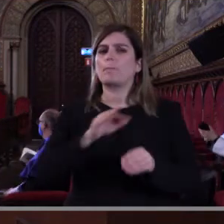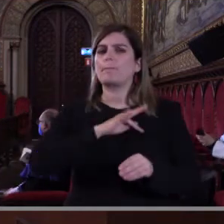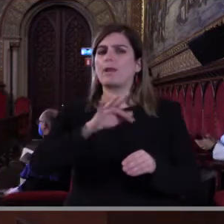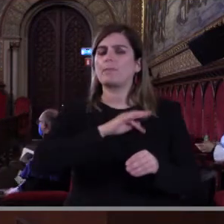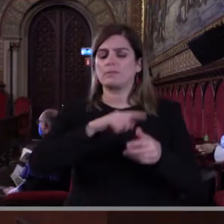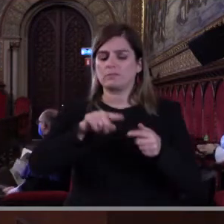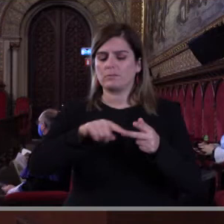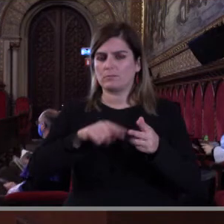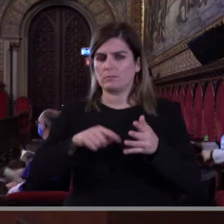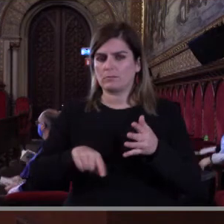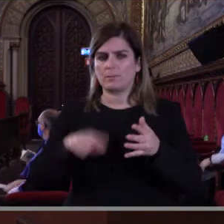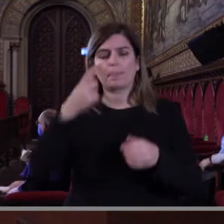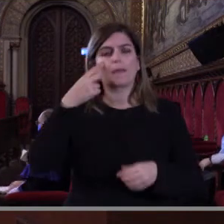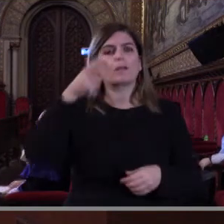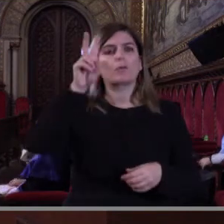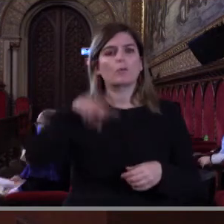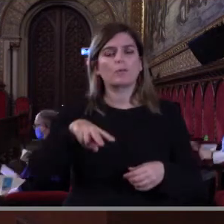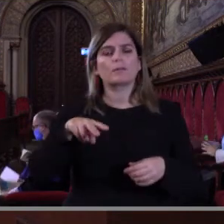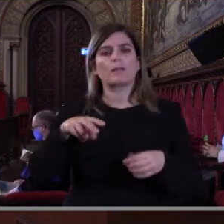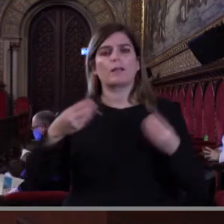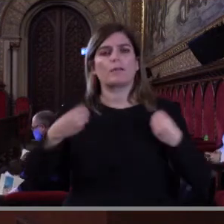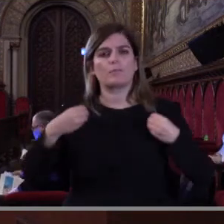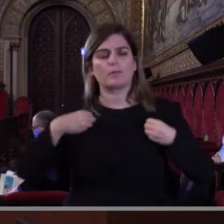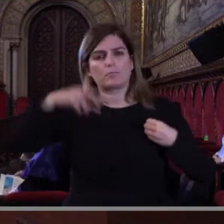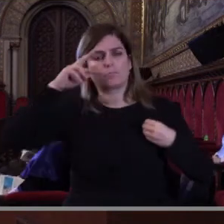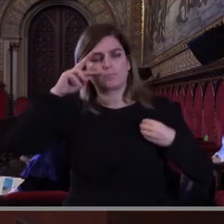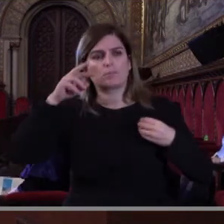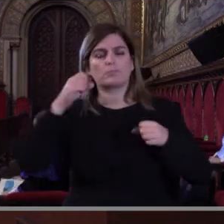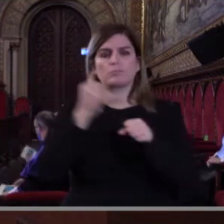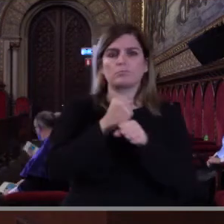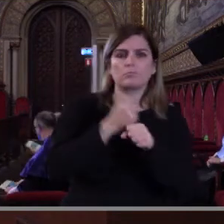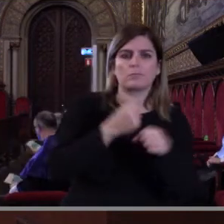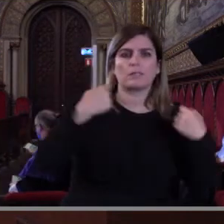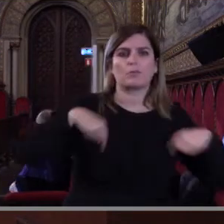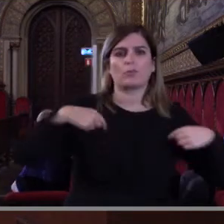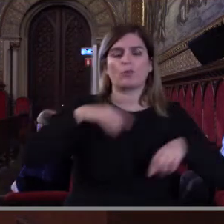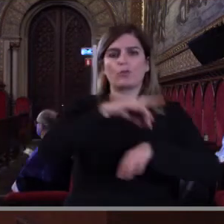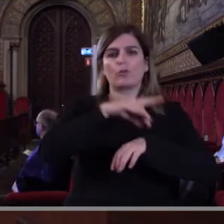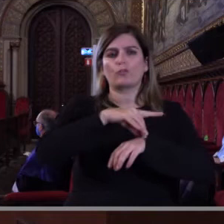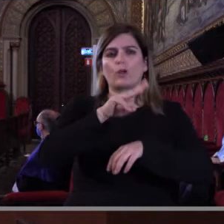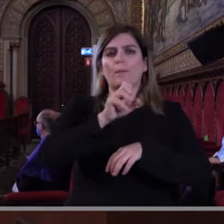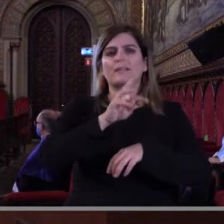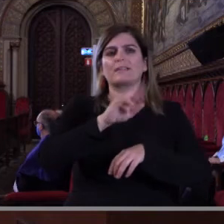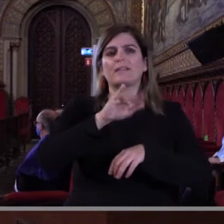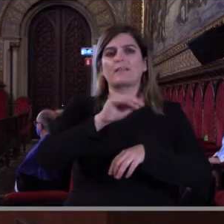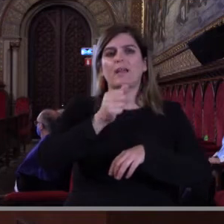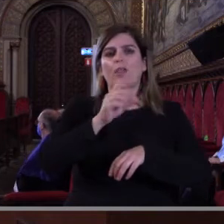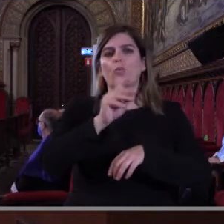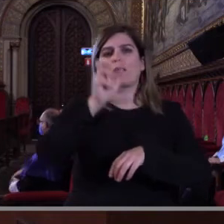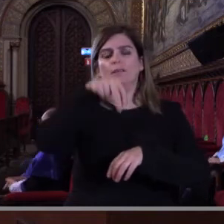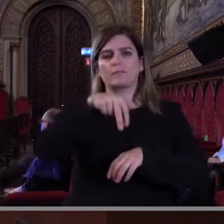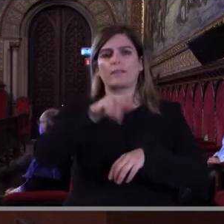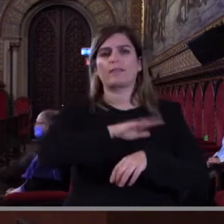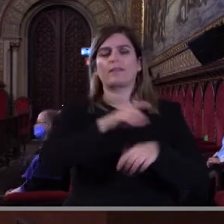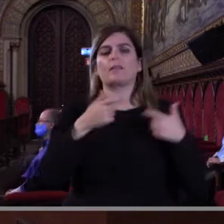següents. En reconeixement a la trajectòria docent individual, a la doctora Patricia García Durán Huet,